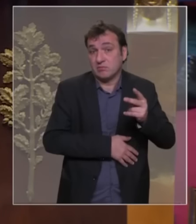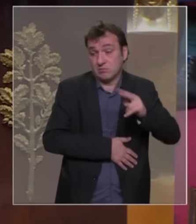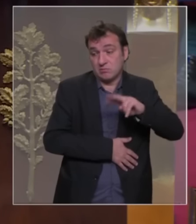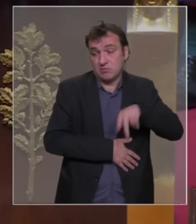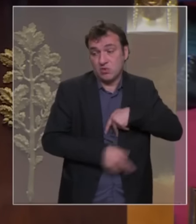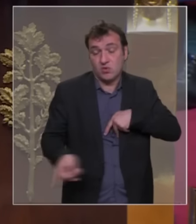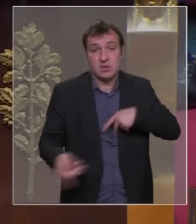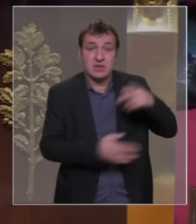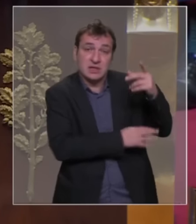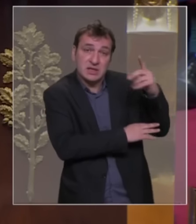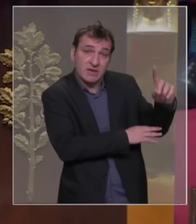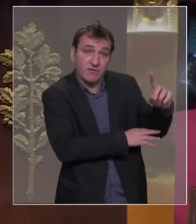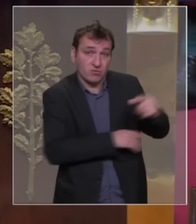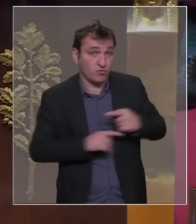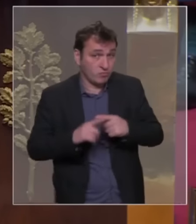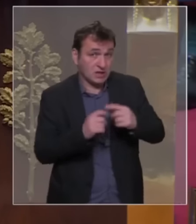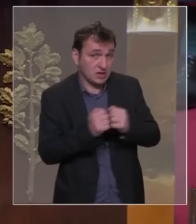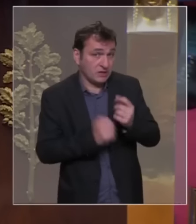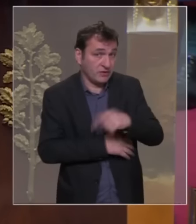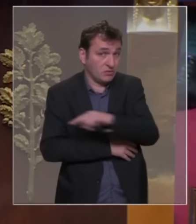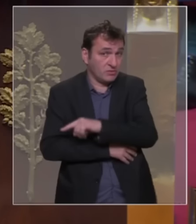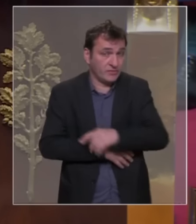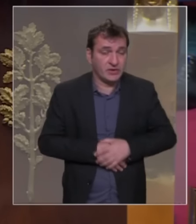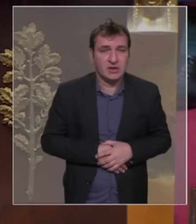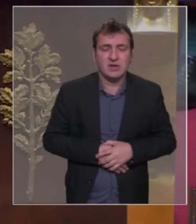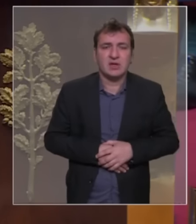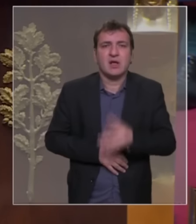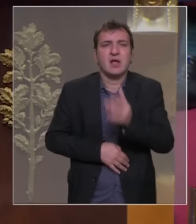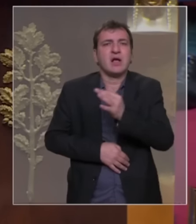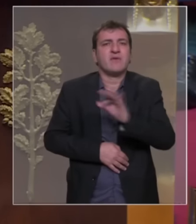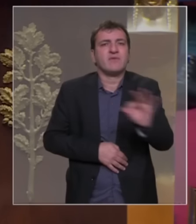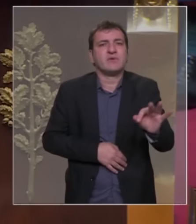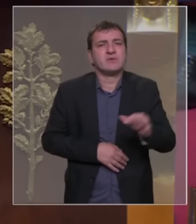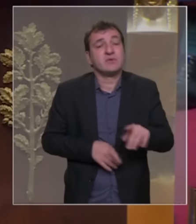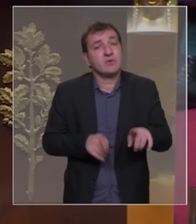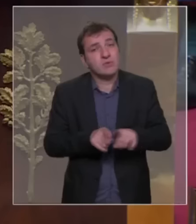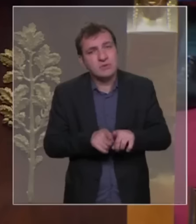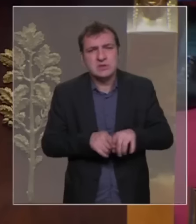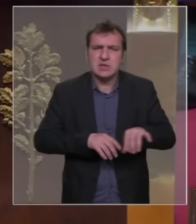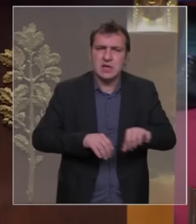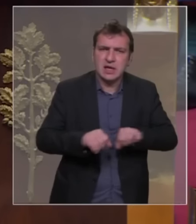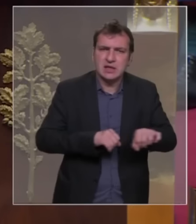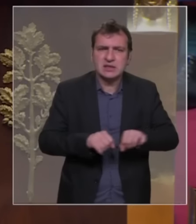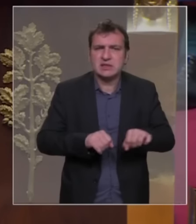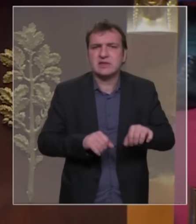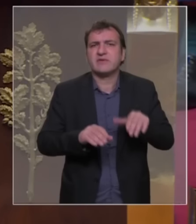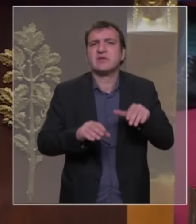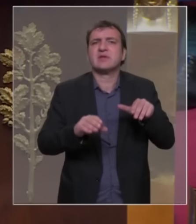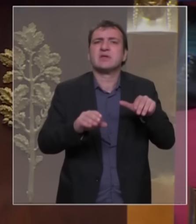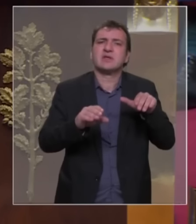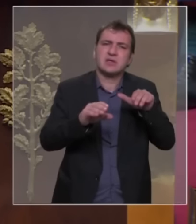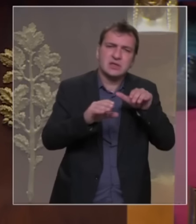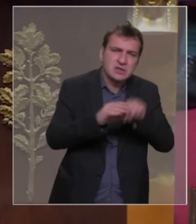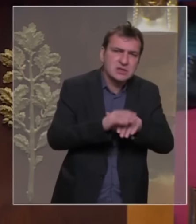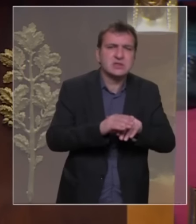et que nous avons en partage. La France restera également active au Proche et au